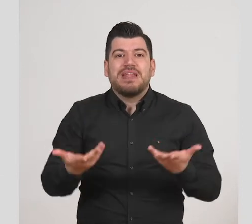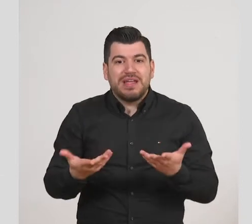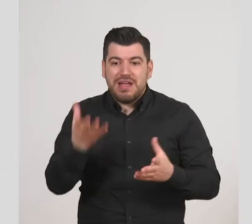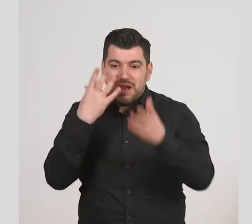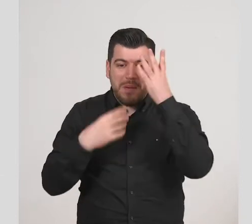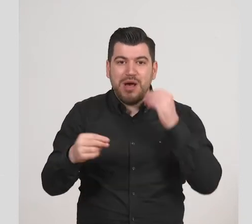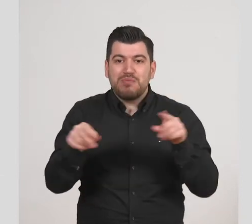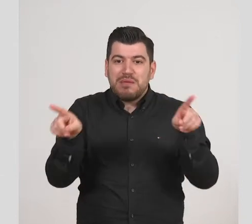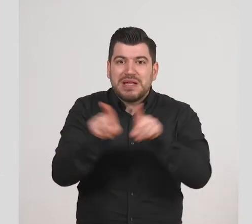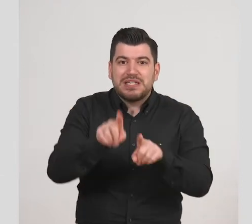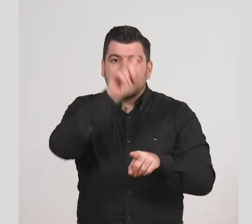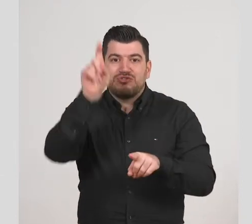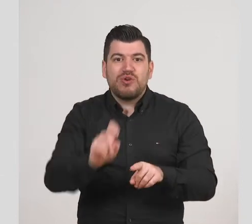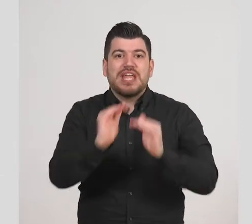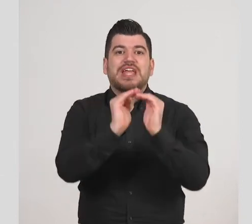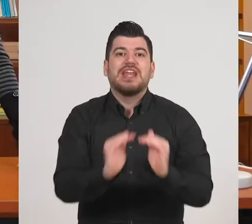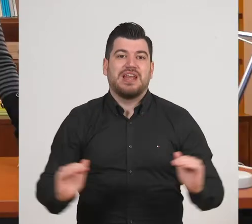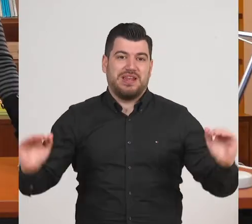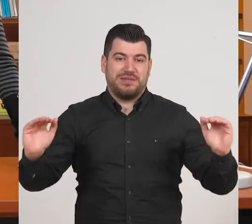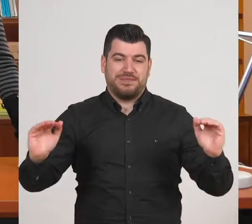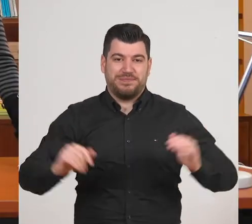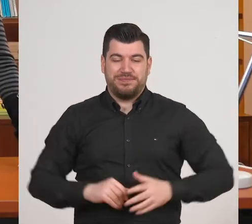κόσμο με ειρήνη.